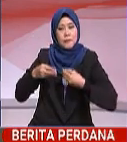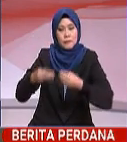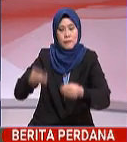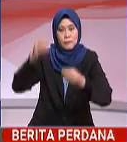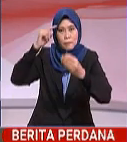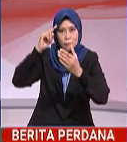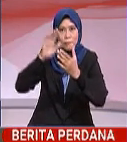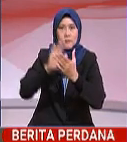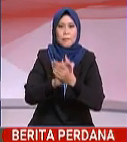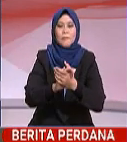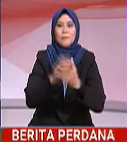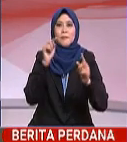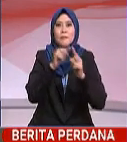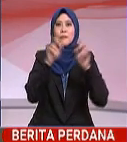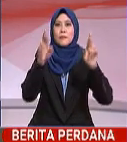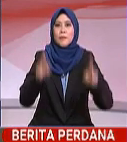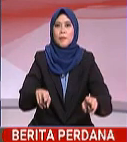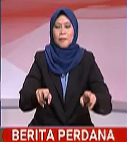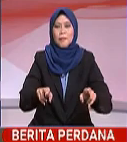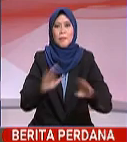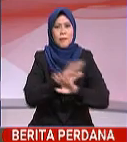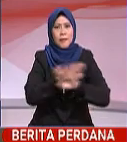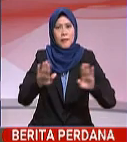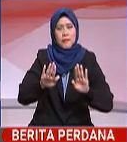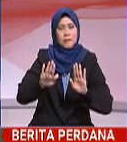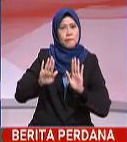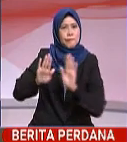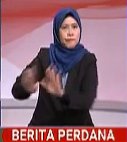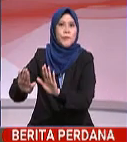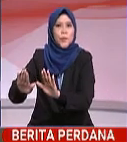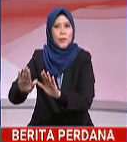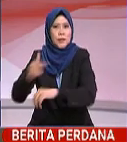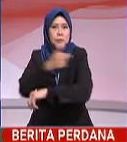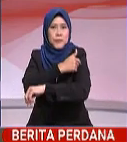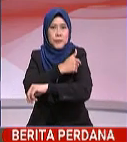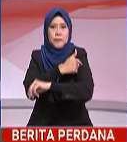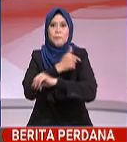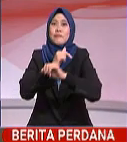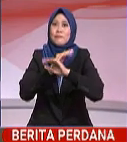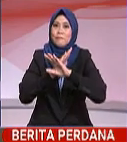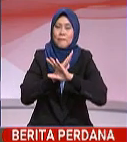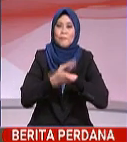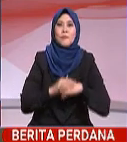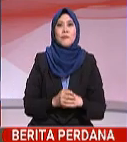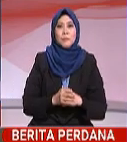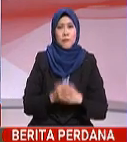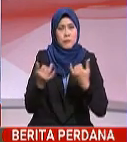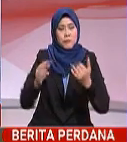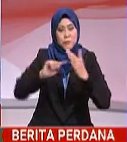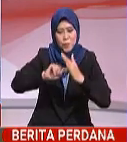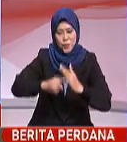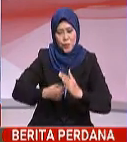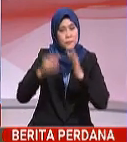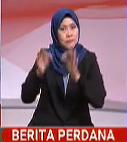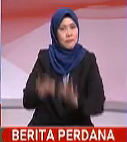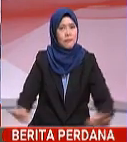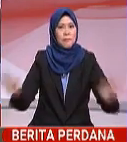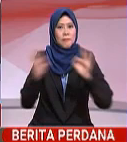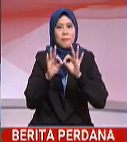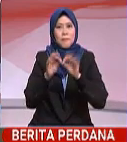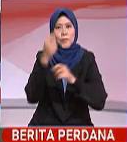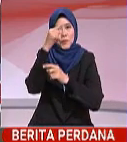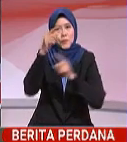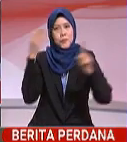keyakinan kepada rakyat untuk tidak menolak vaksinasi. Detik ini penting sebagai permulaan ke arah